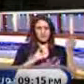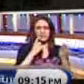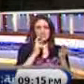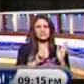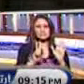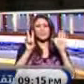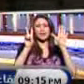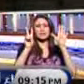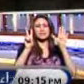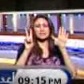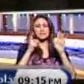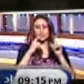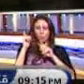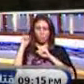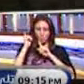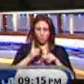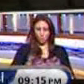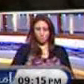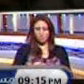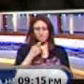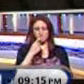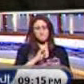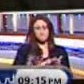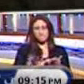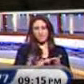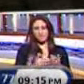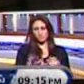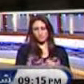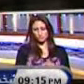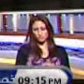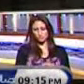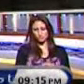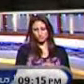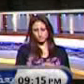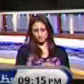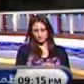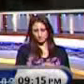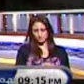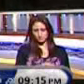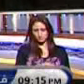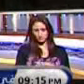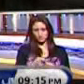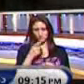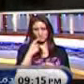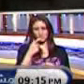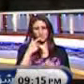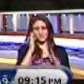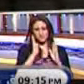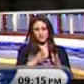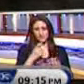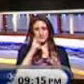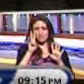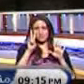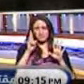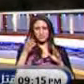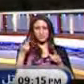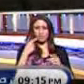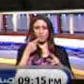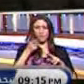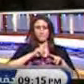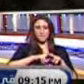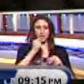7 سنين في مجلس الدولة، وبعد 7 سنين مجلس الدولة رد وقال أنا جهة غير مختصة، وبعد كده تحولت لشؤون